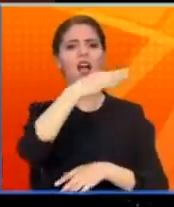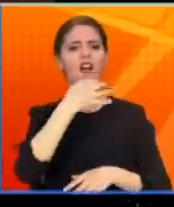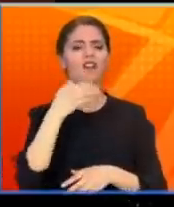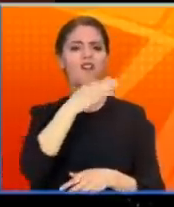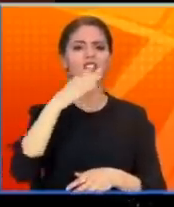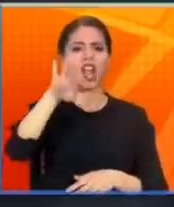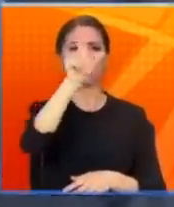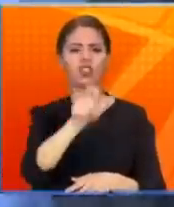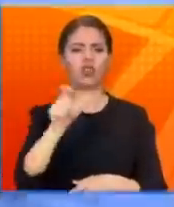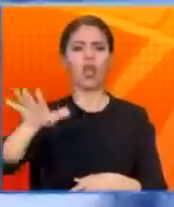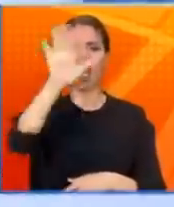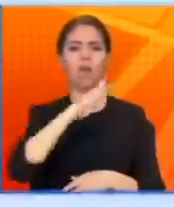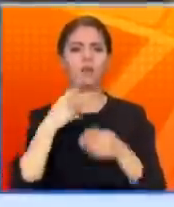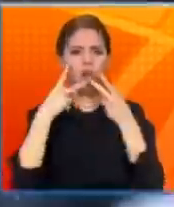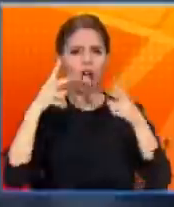olalım.